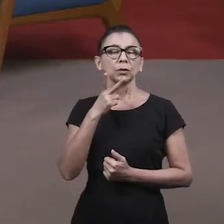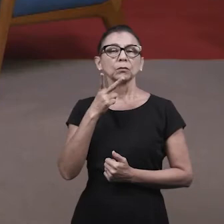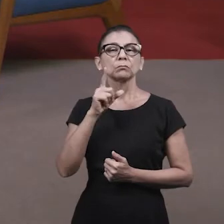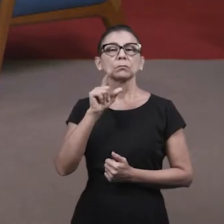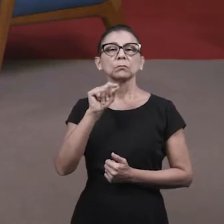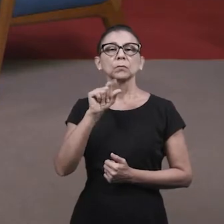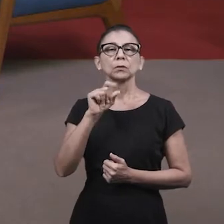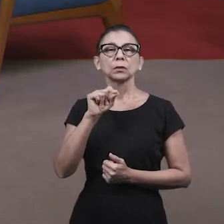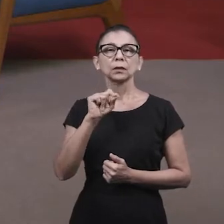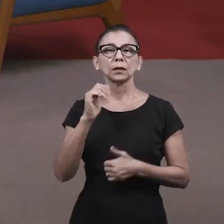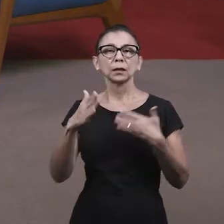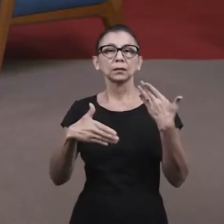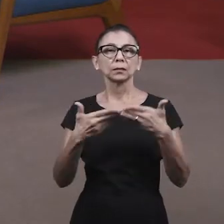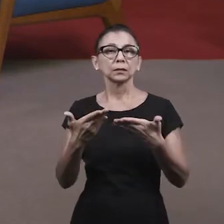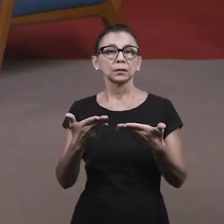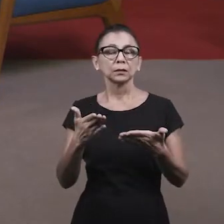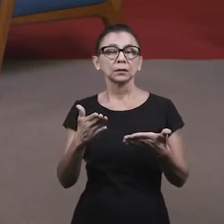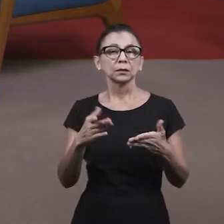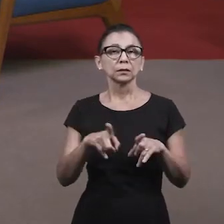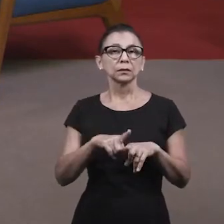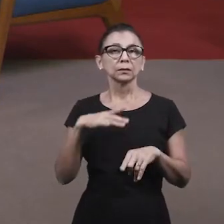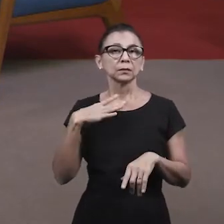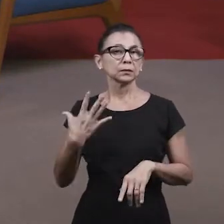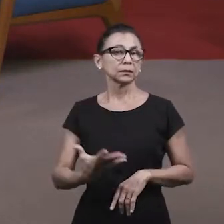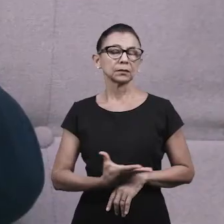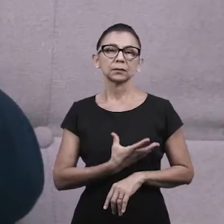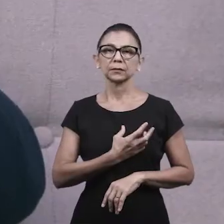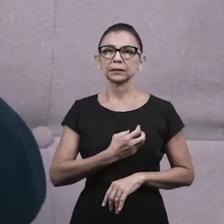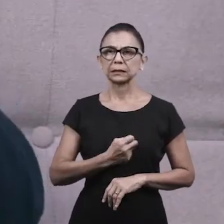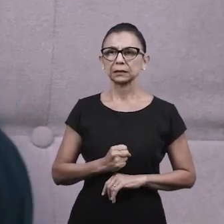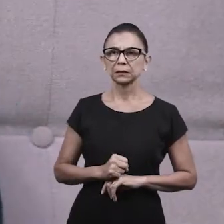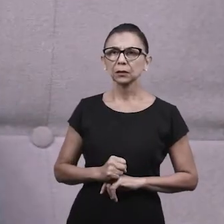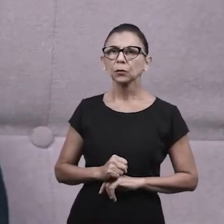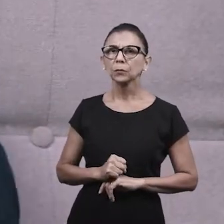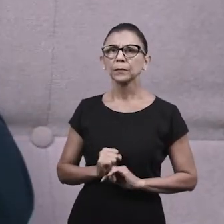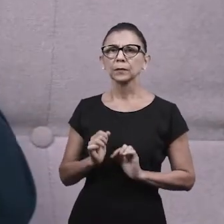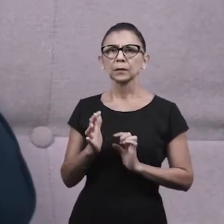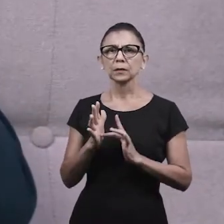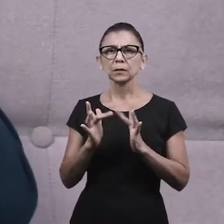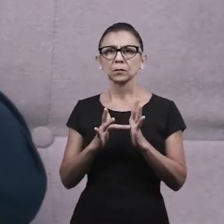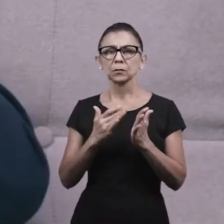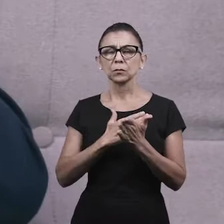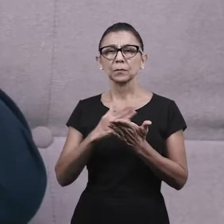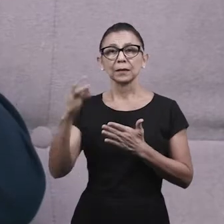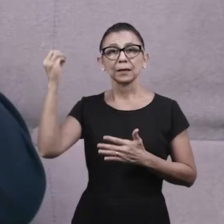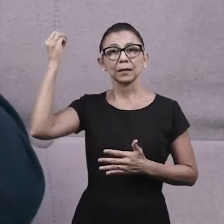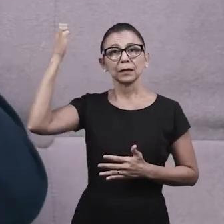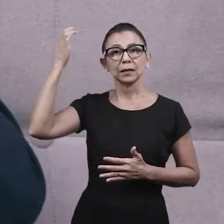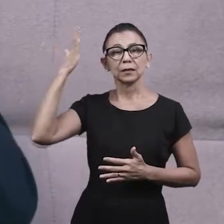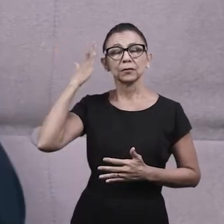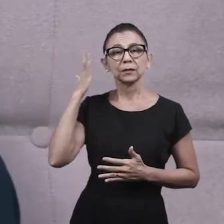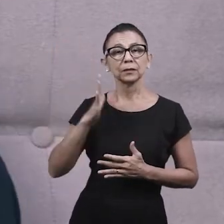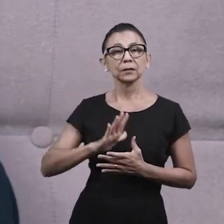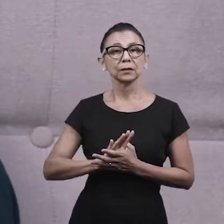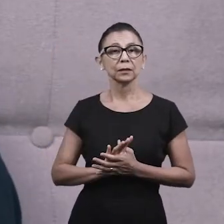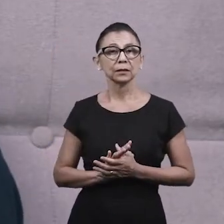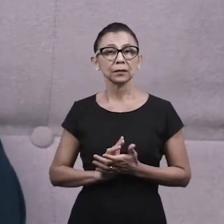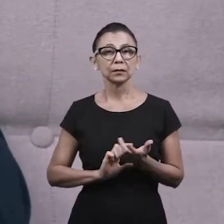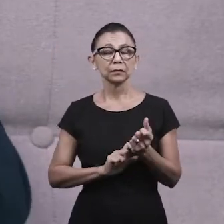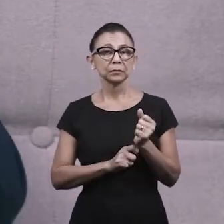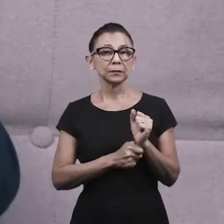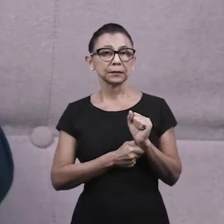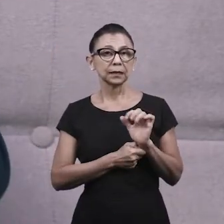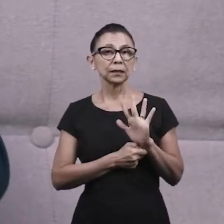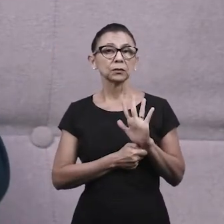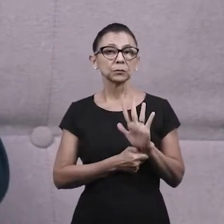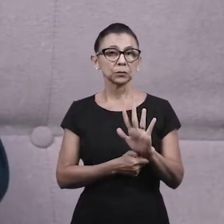qui est la joie du salut. Ça, c'est prophétique. Ça, c'est un mystère. Donc, il commence, n'est-ce pas, Sergio? Il